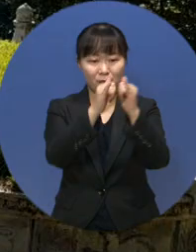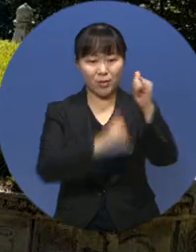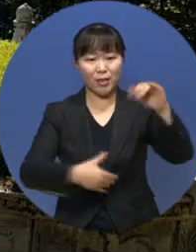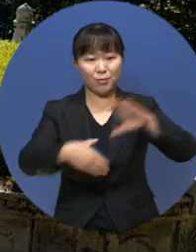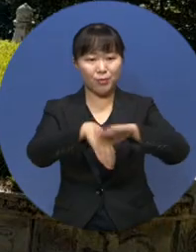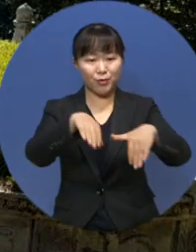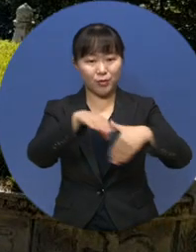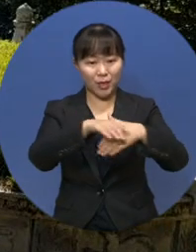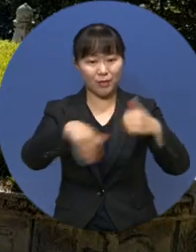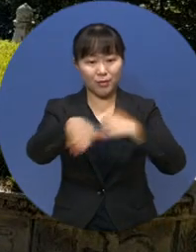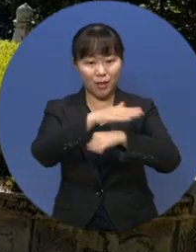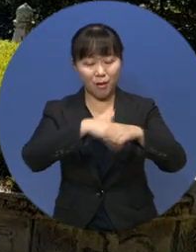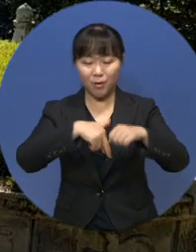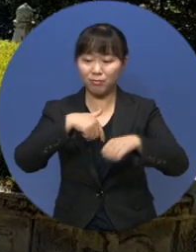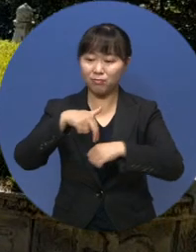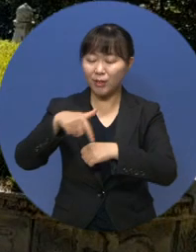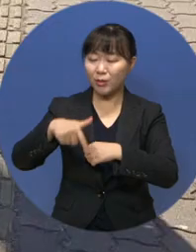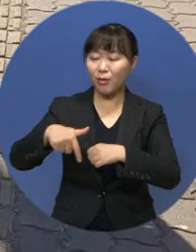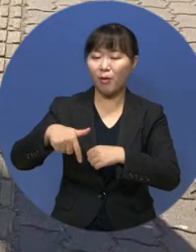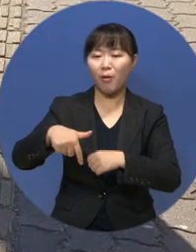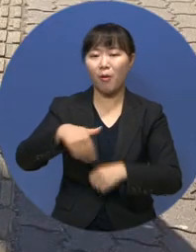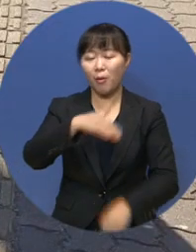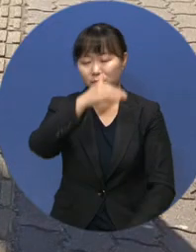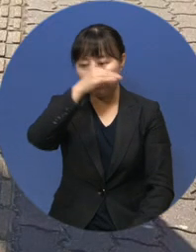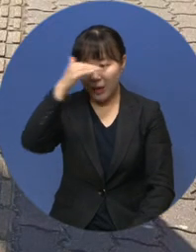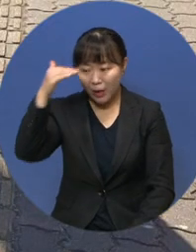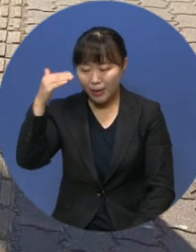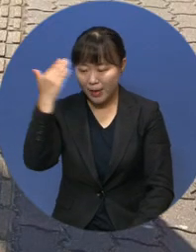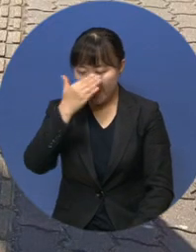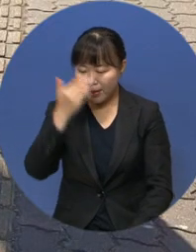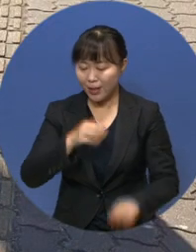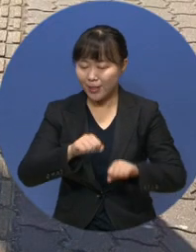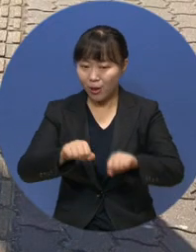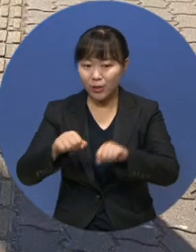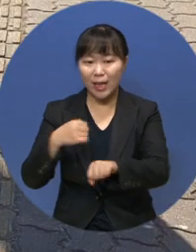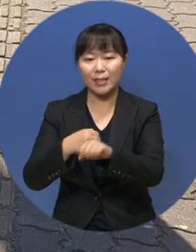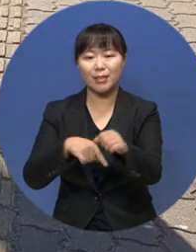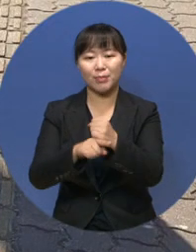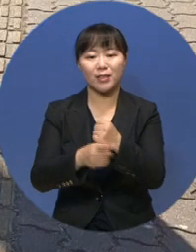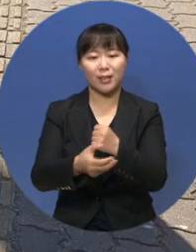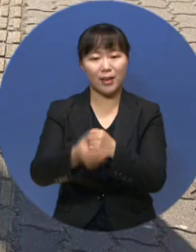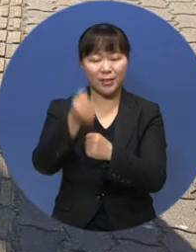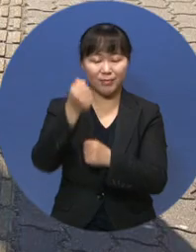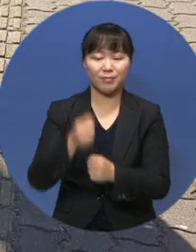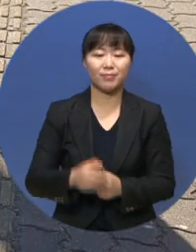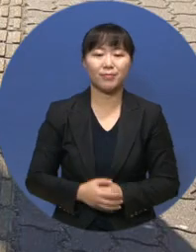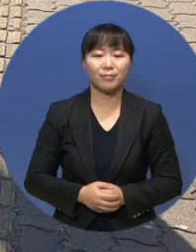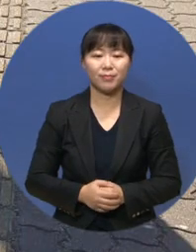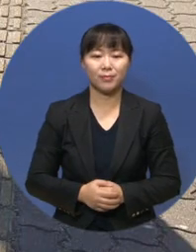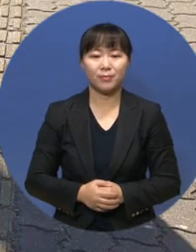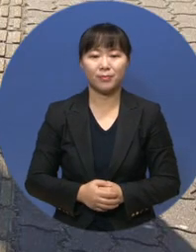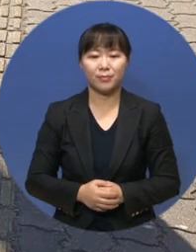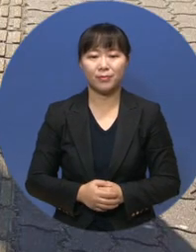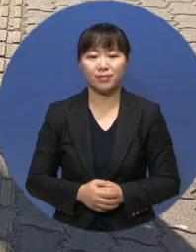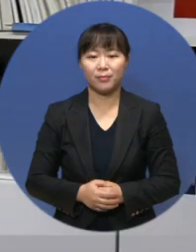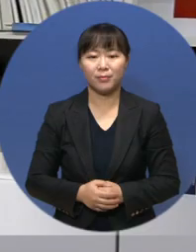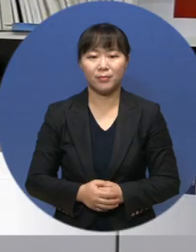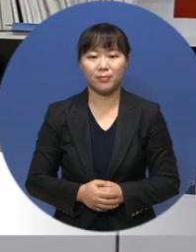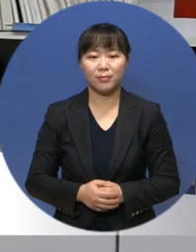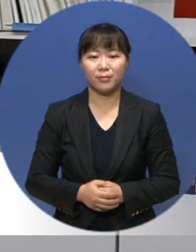역사문화 유적을 따라 걸으며 주변 환경 정화도 하는 의미 있는 시간으로 만들었습니다.